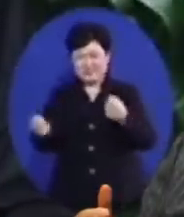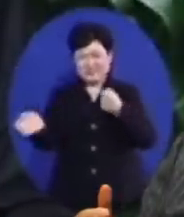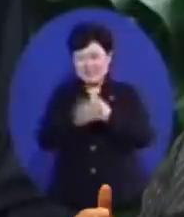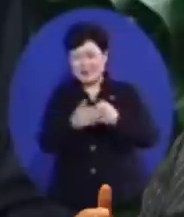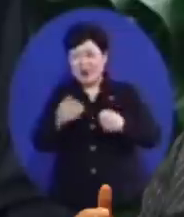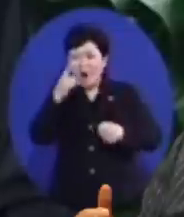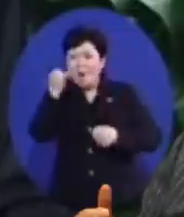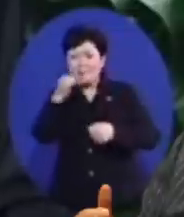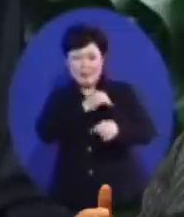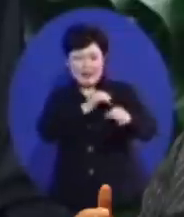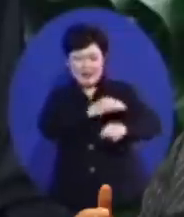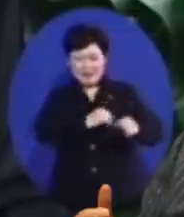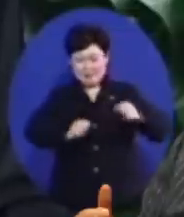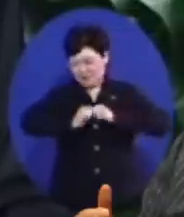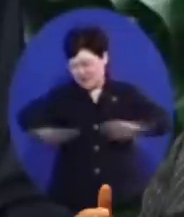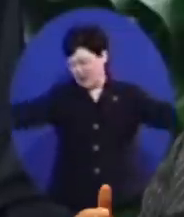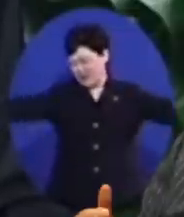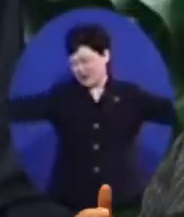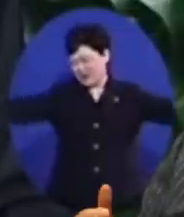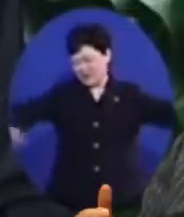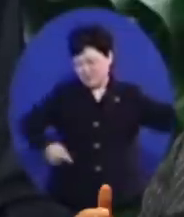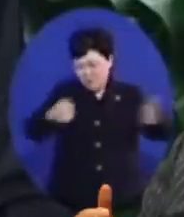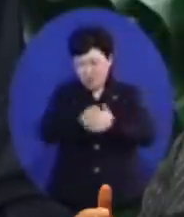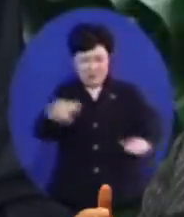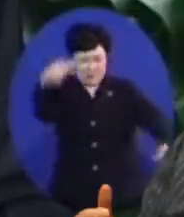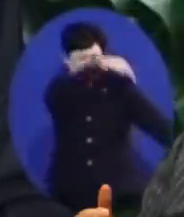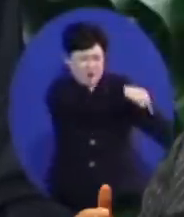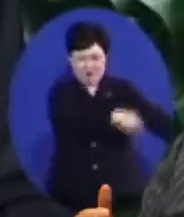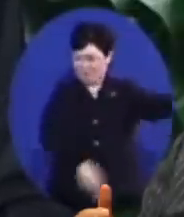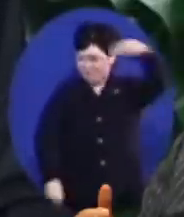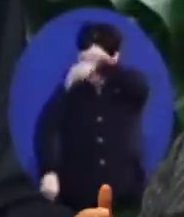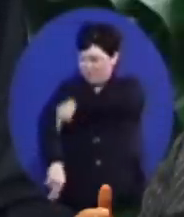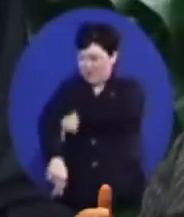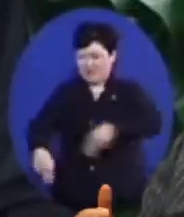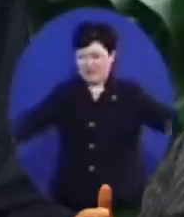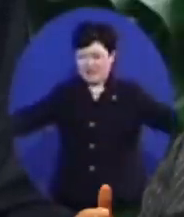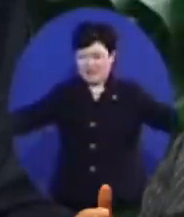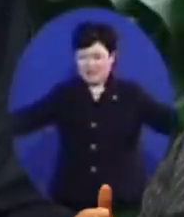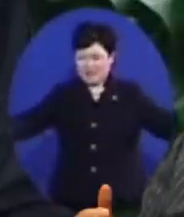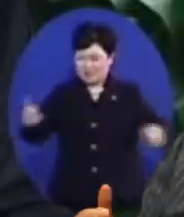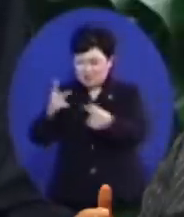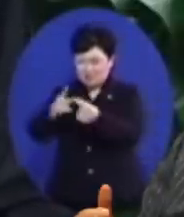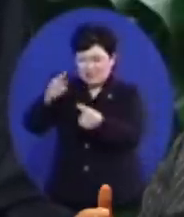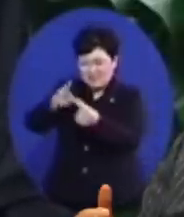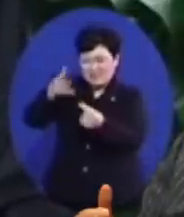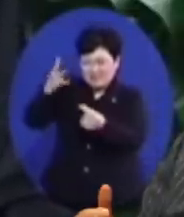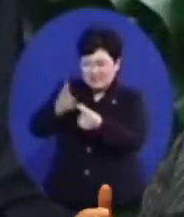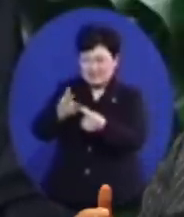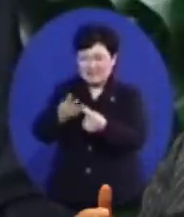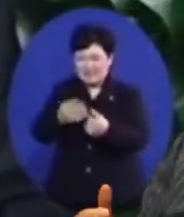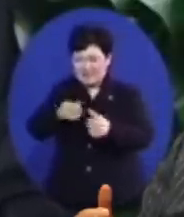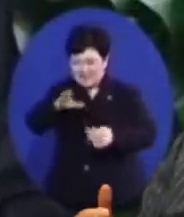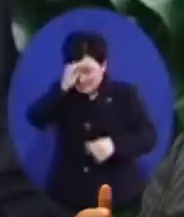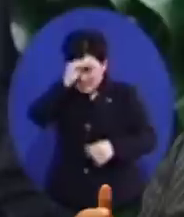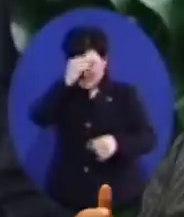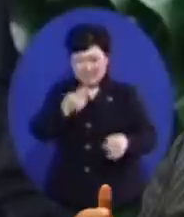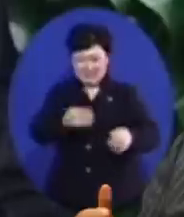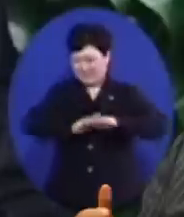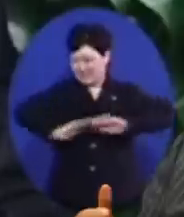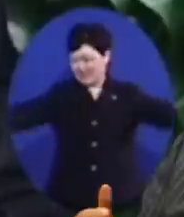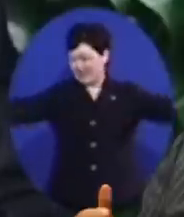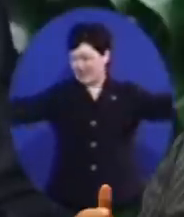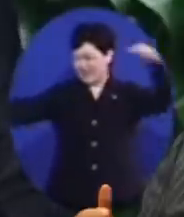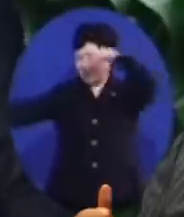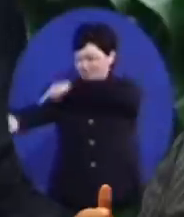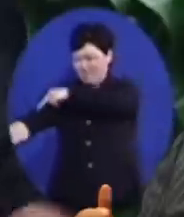타보자고 용감하게 날개 위에 올라갑니다. 그러니까 둘째 놈, 셋째 놈, 넷째 놈 날개 위에 다